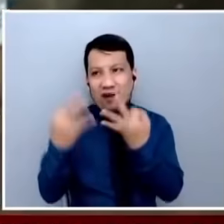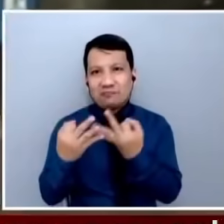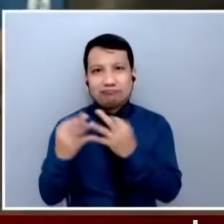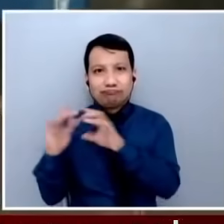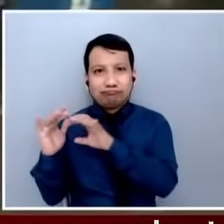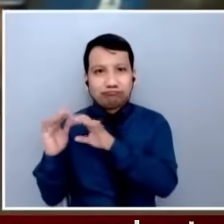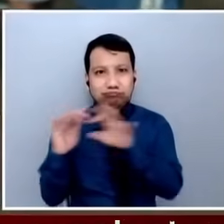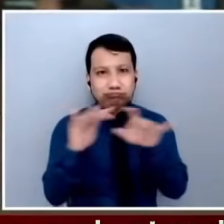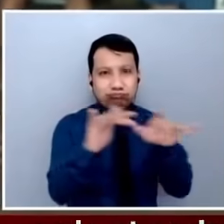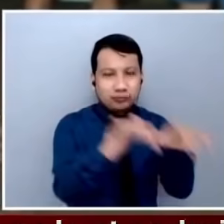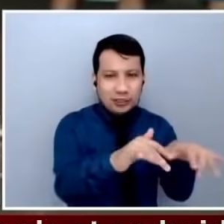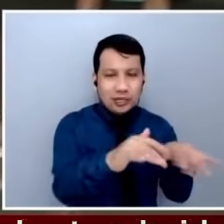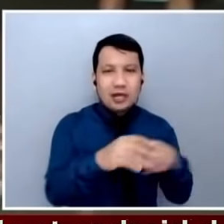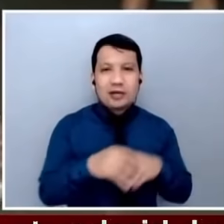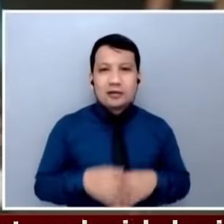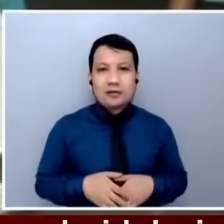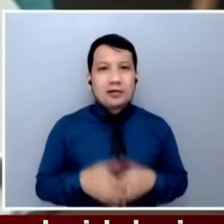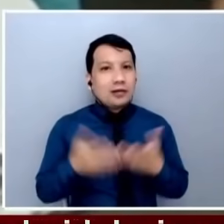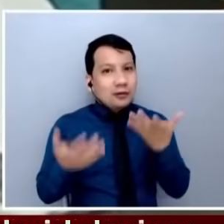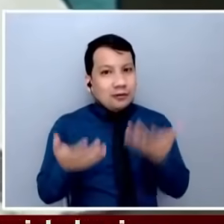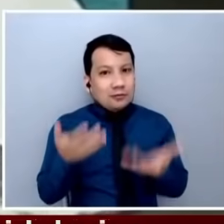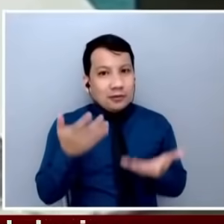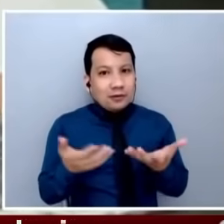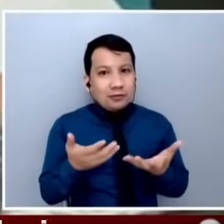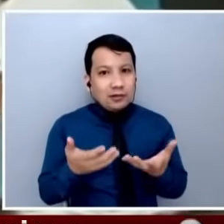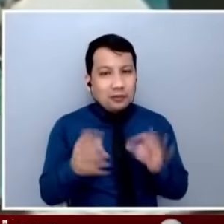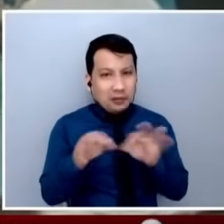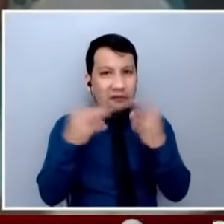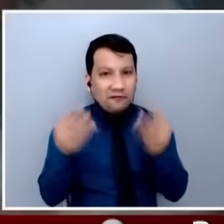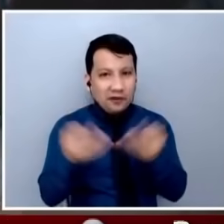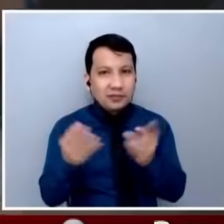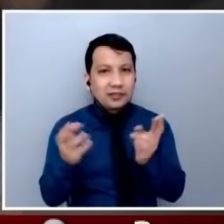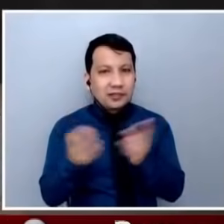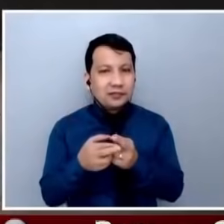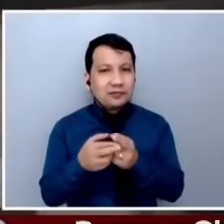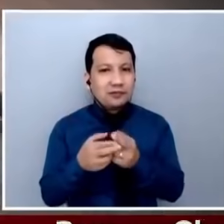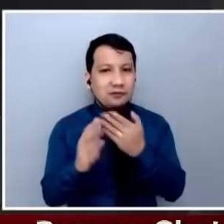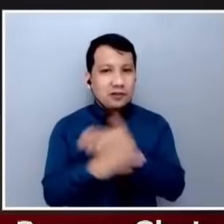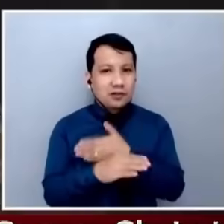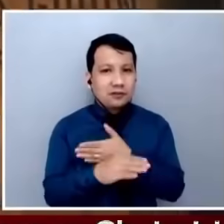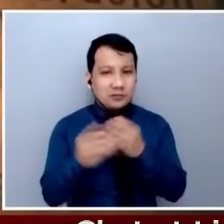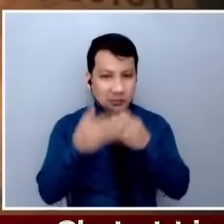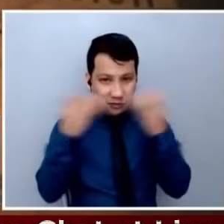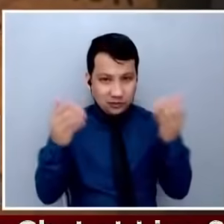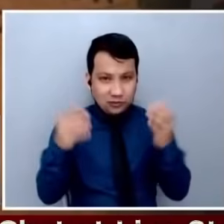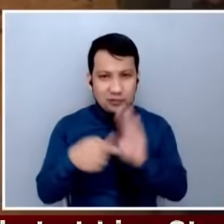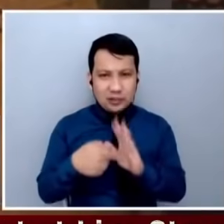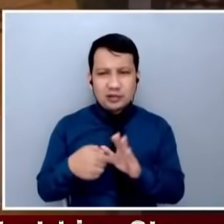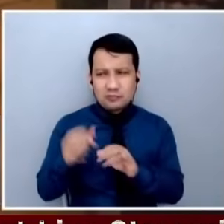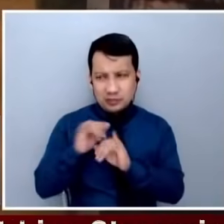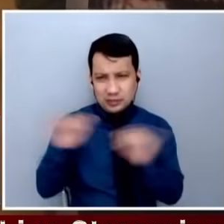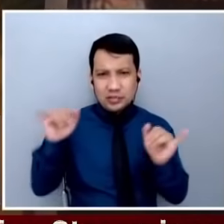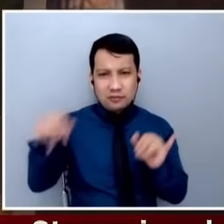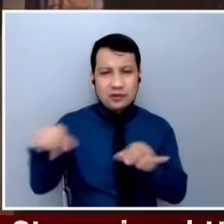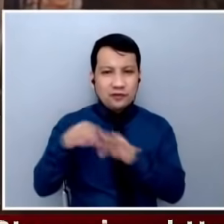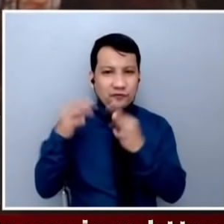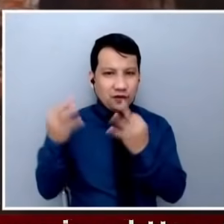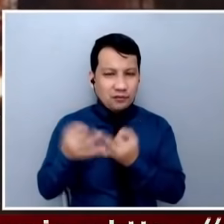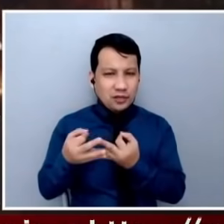dumadalaw sa mga puntod at mistula itong family reunion. Ganyan ang nakagawian ng pamilya ni Luis